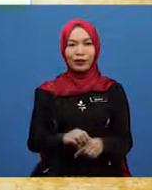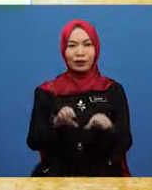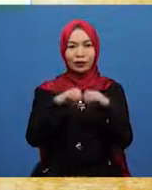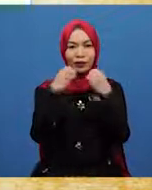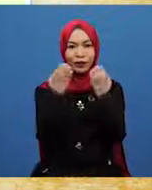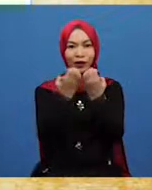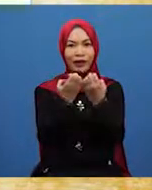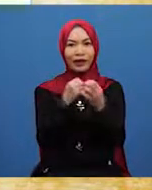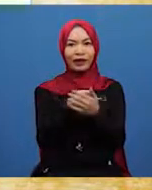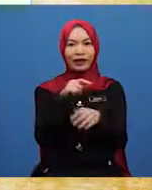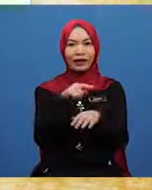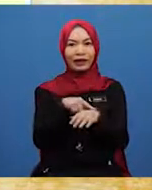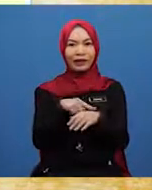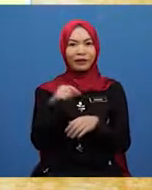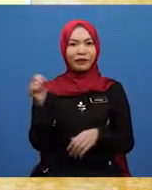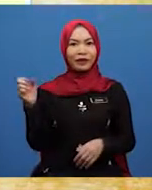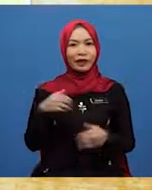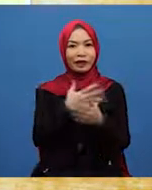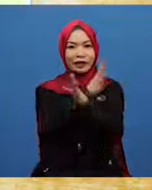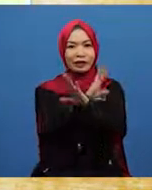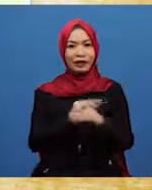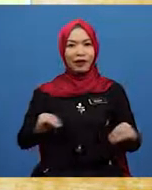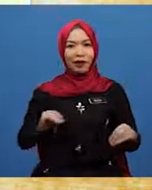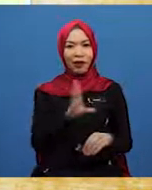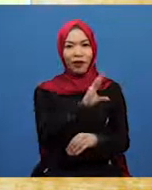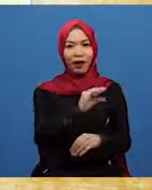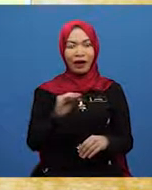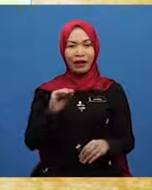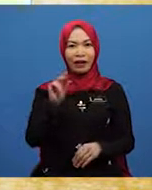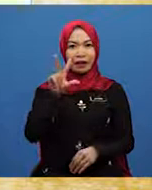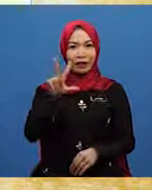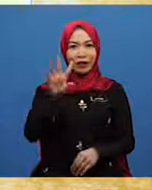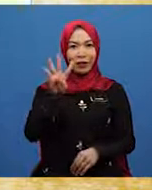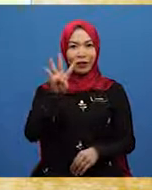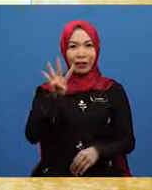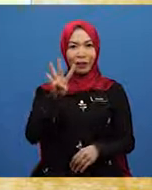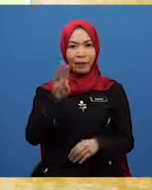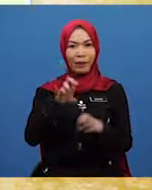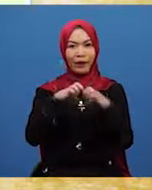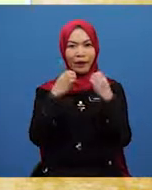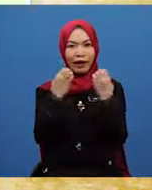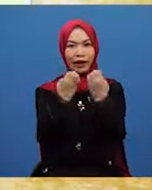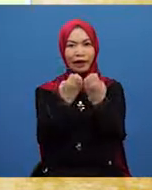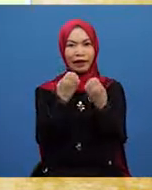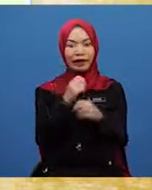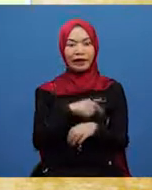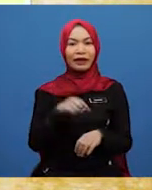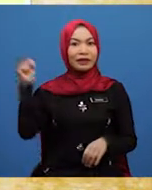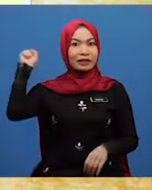27 etnik di sawah dan kira-kira 34 etnik disapa